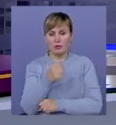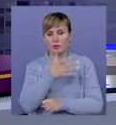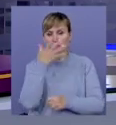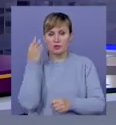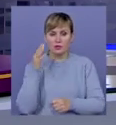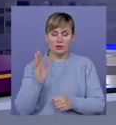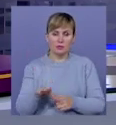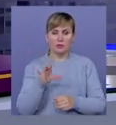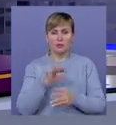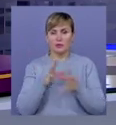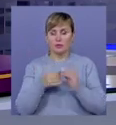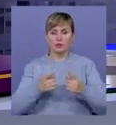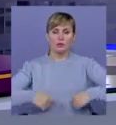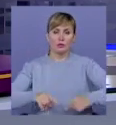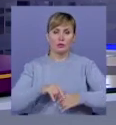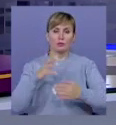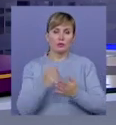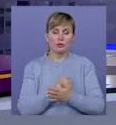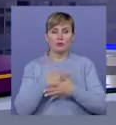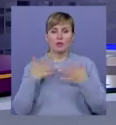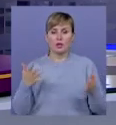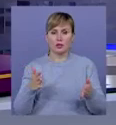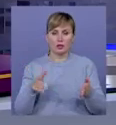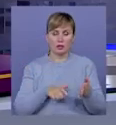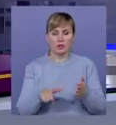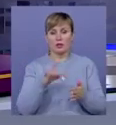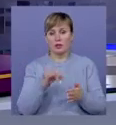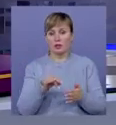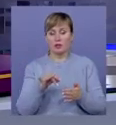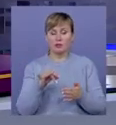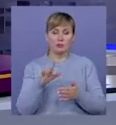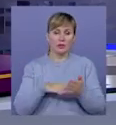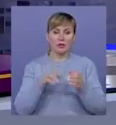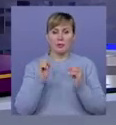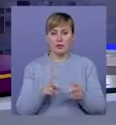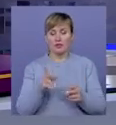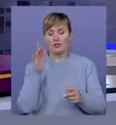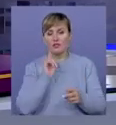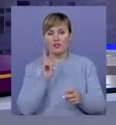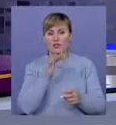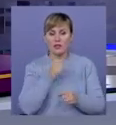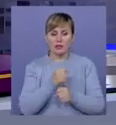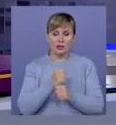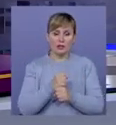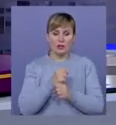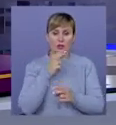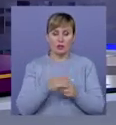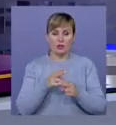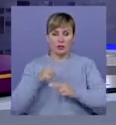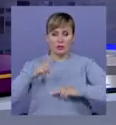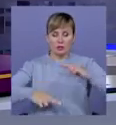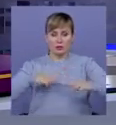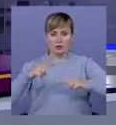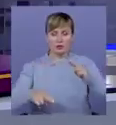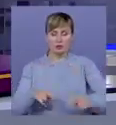забыли. В итоге на участке образовалась большая канава. Из соображений безопасности местные временно прикрыли ее железными листами.